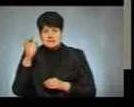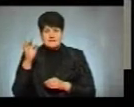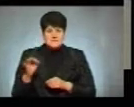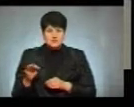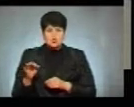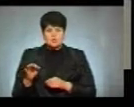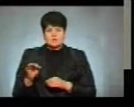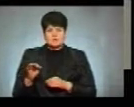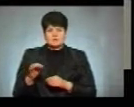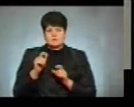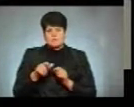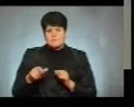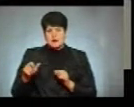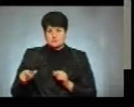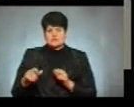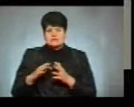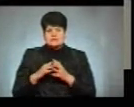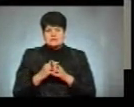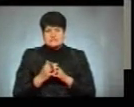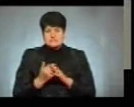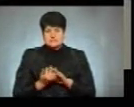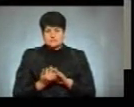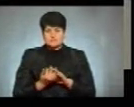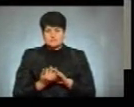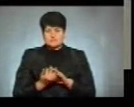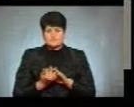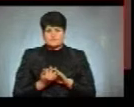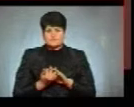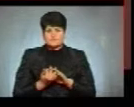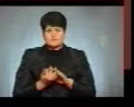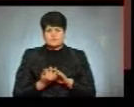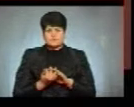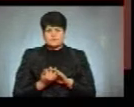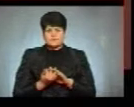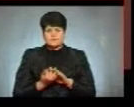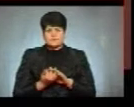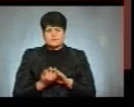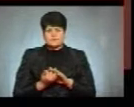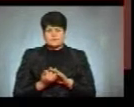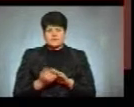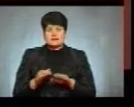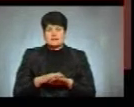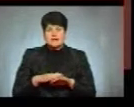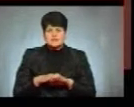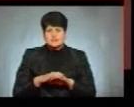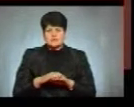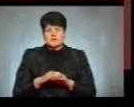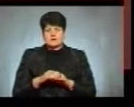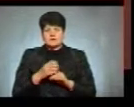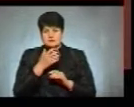15% мешканців сільських населених пунктів